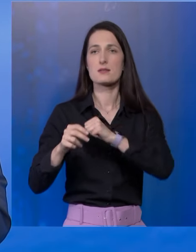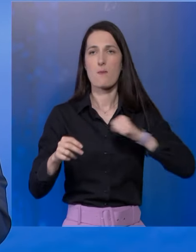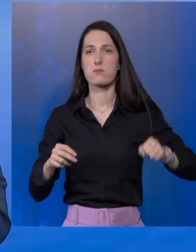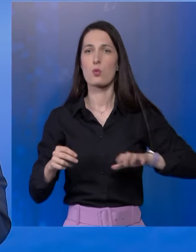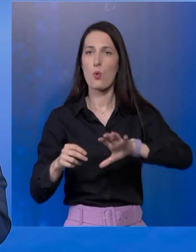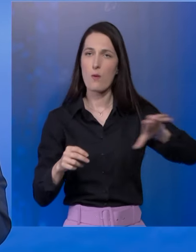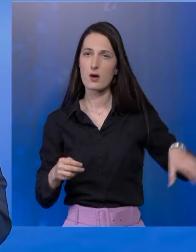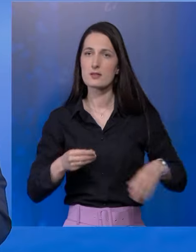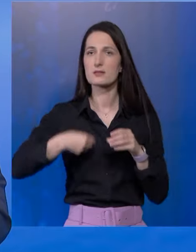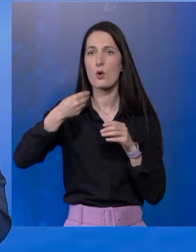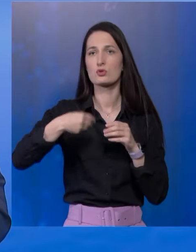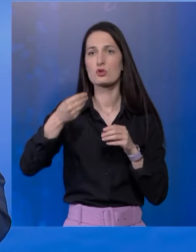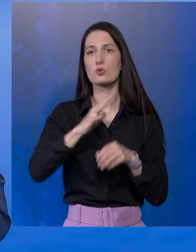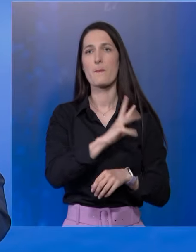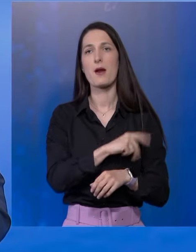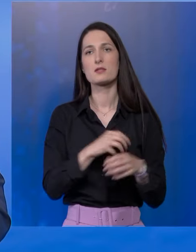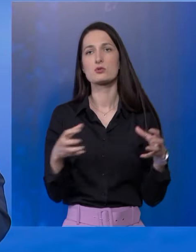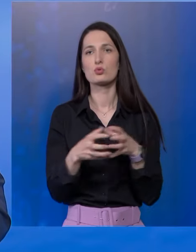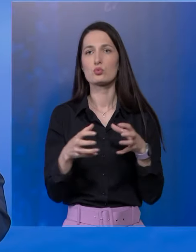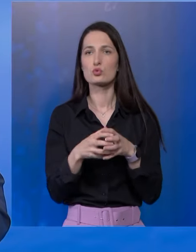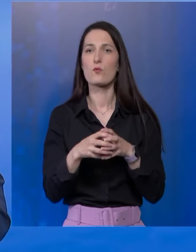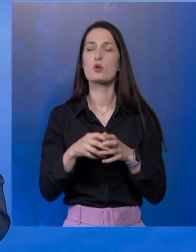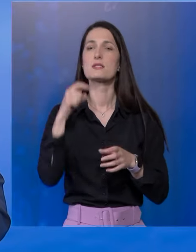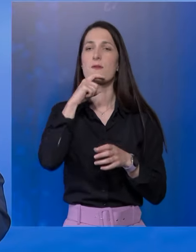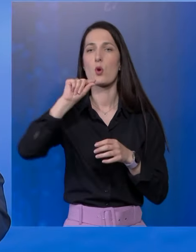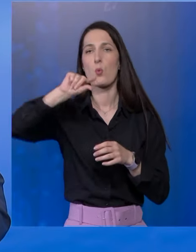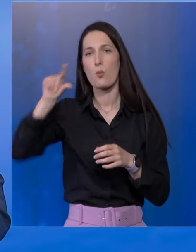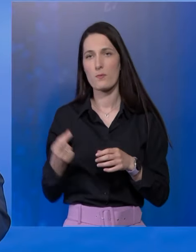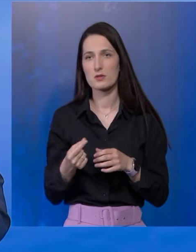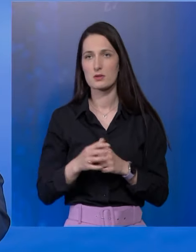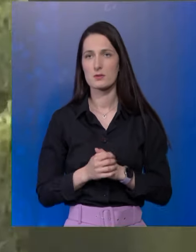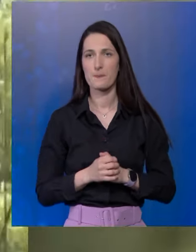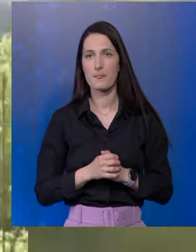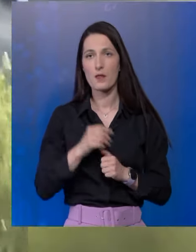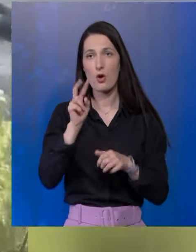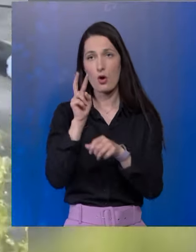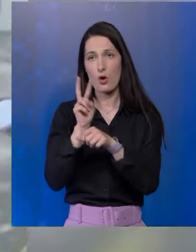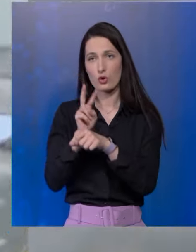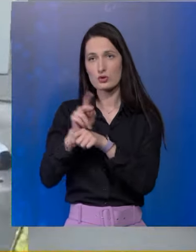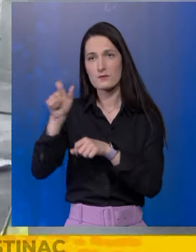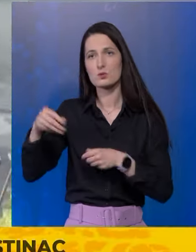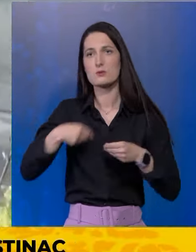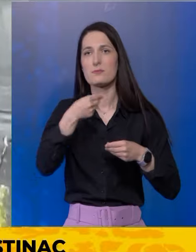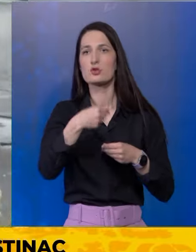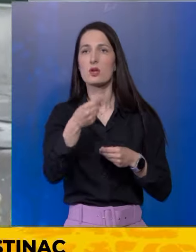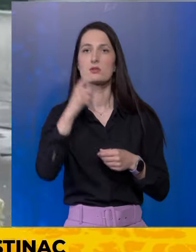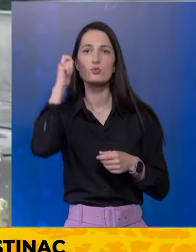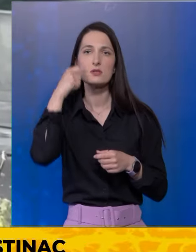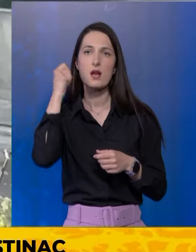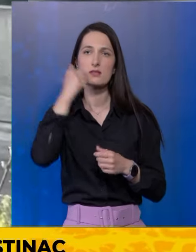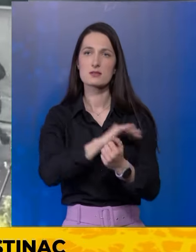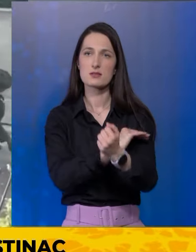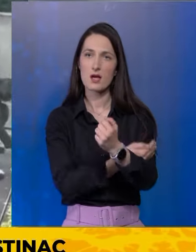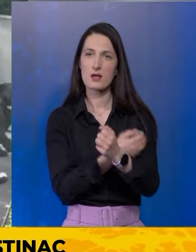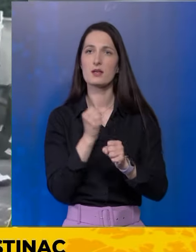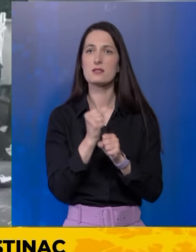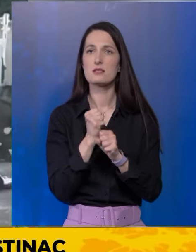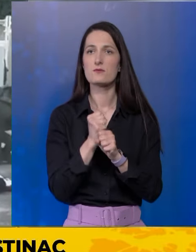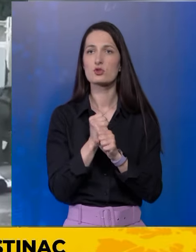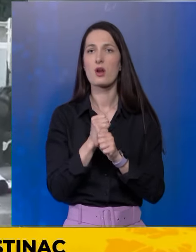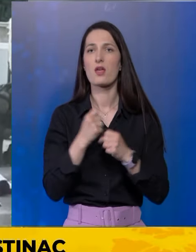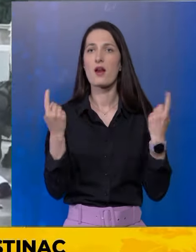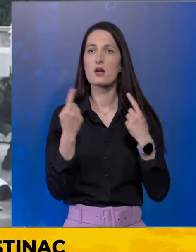Crvenog polumjeseca. Očevici su ispričali da su izraelske snage izvršile raciju u istočnom dijelu Nablusa, što je izazvalo sukobe sa